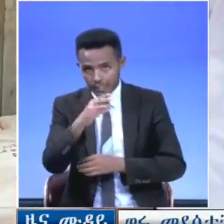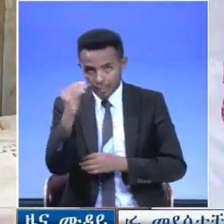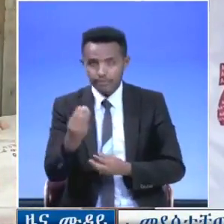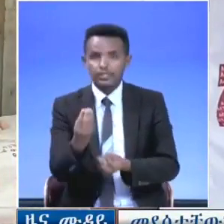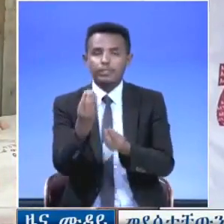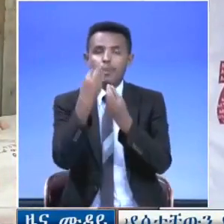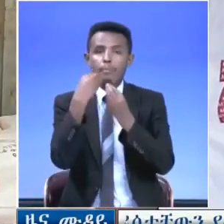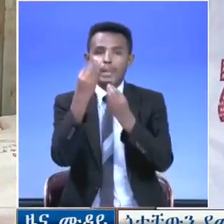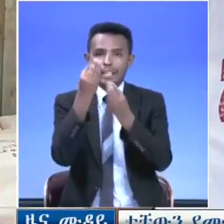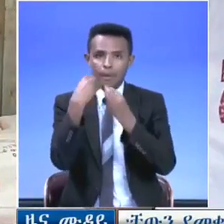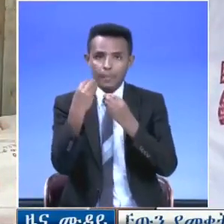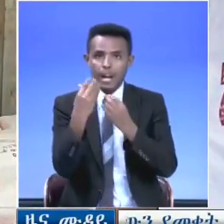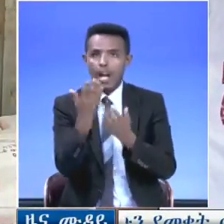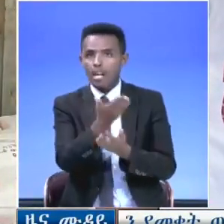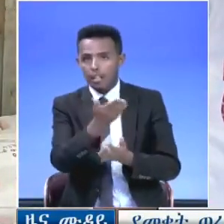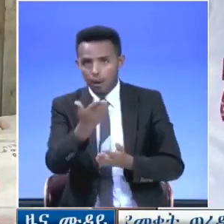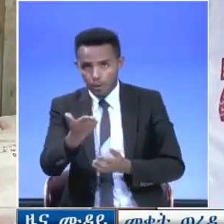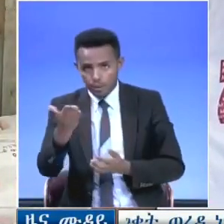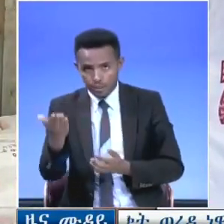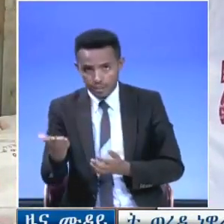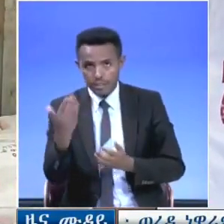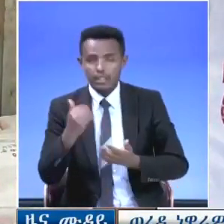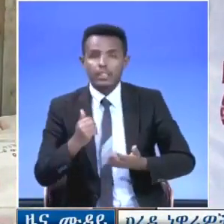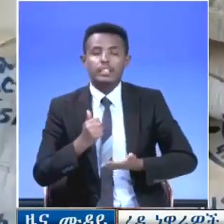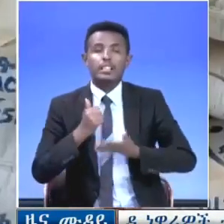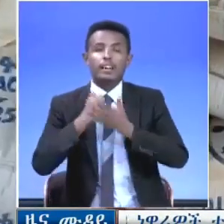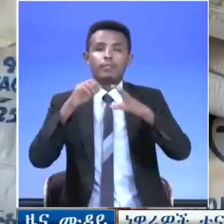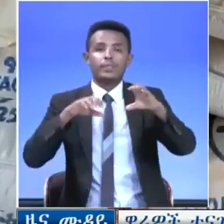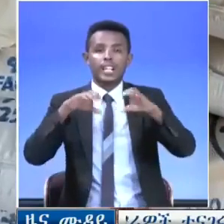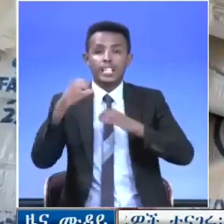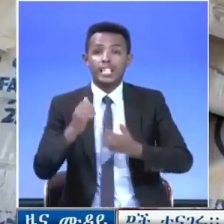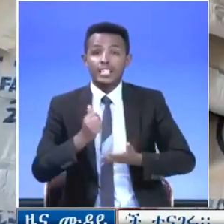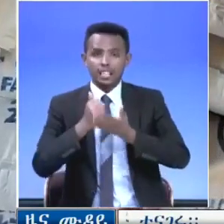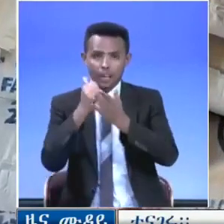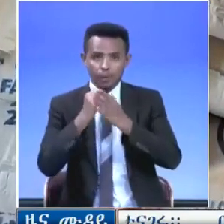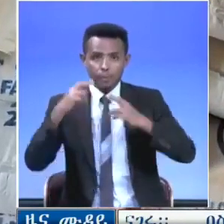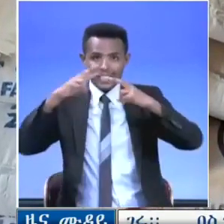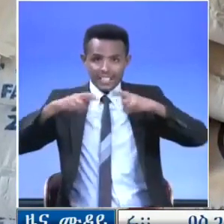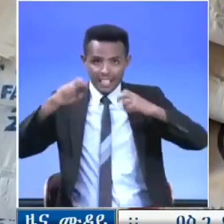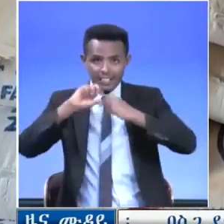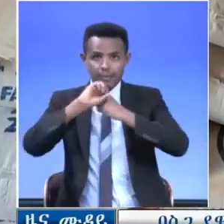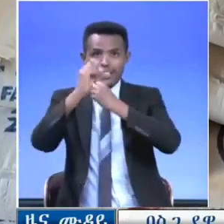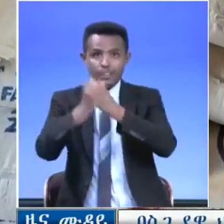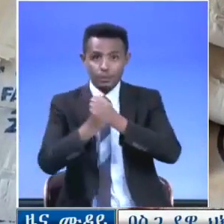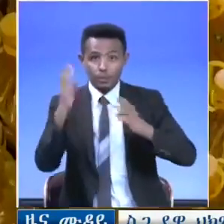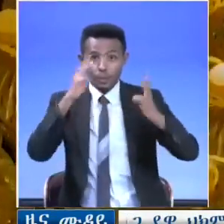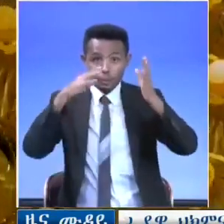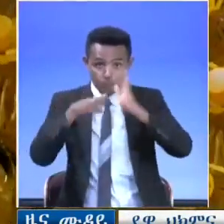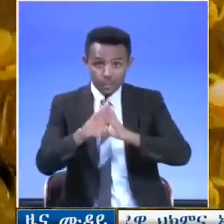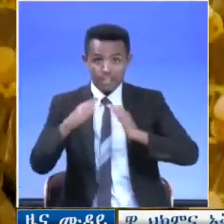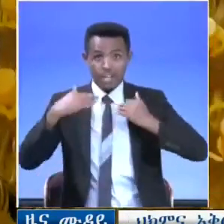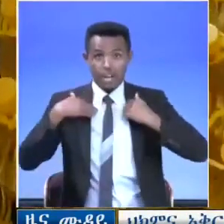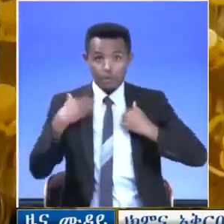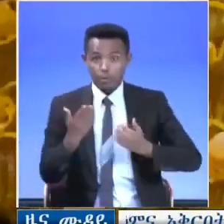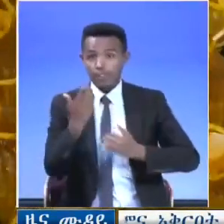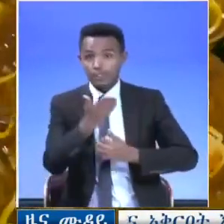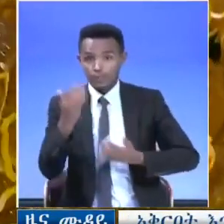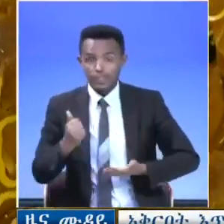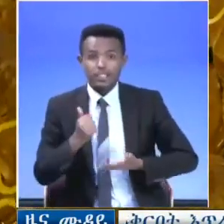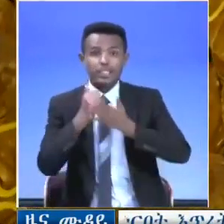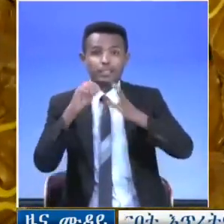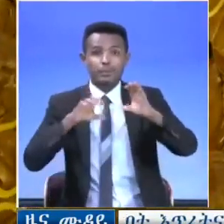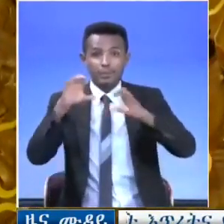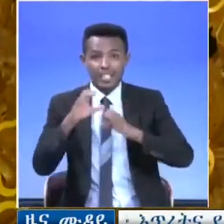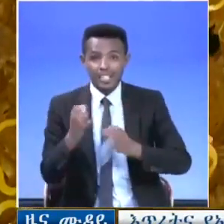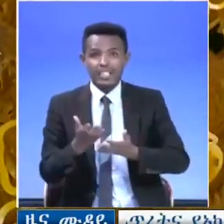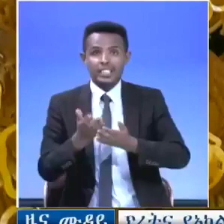መመገቢያ ቃዎችን ነው ድጋፍ የምናደርገው። ድጋፉ በጥናት ተመስርቶ ችግር ውስጥ ላሉ ተፈናቃዮች እንዲደርስ መደረጉን የድጋፍ